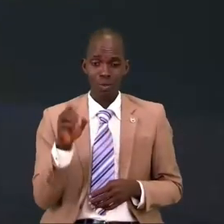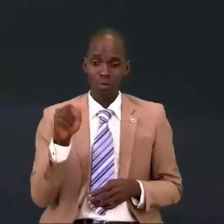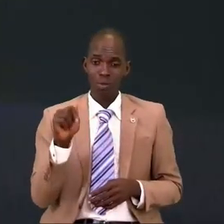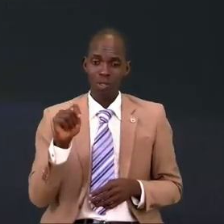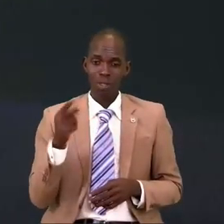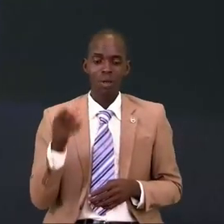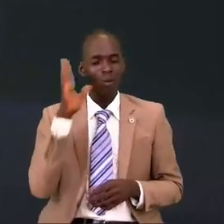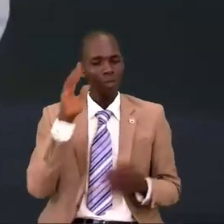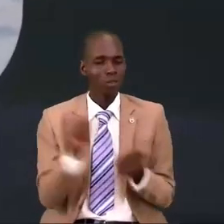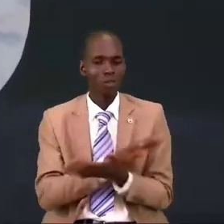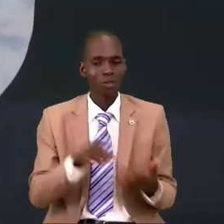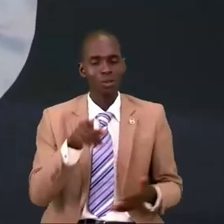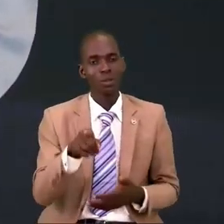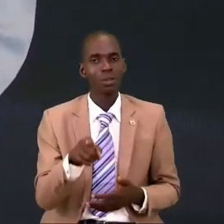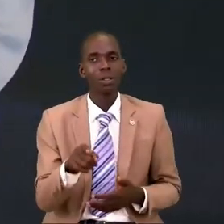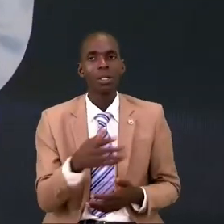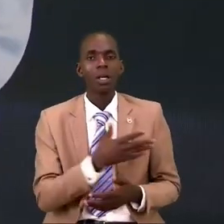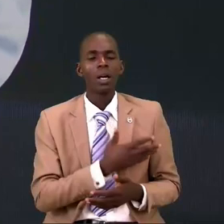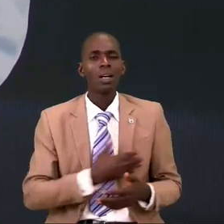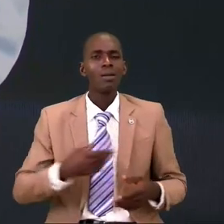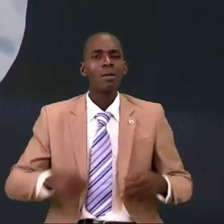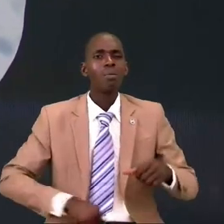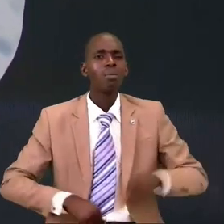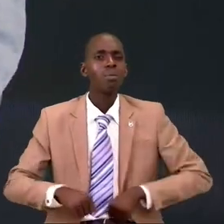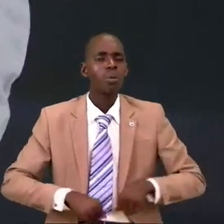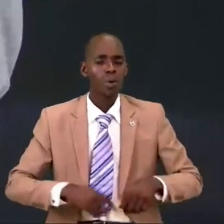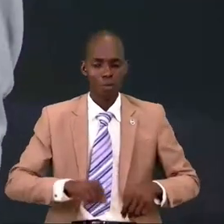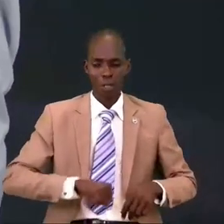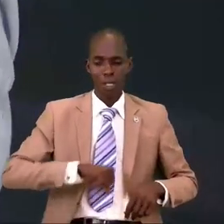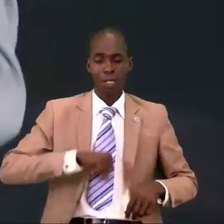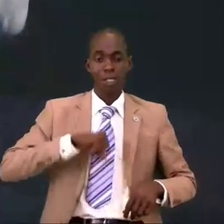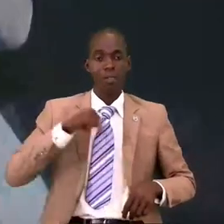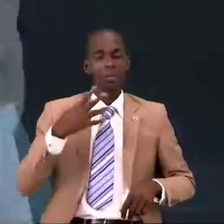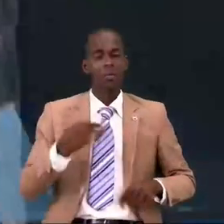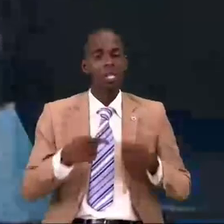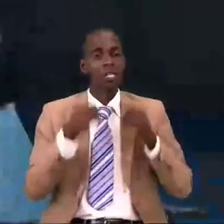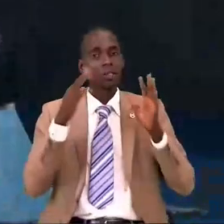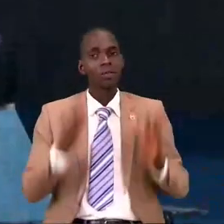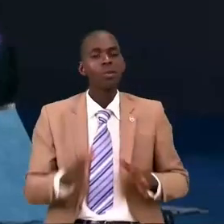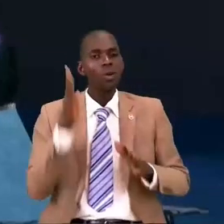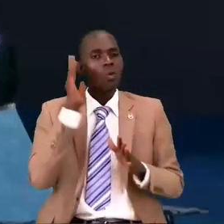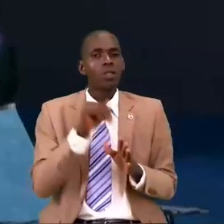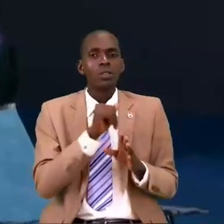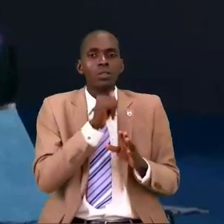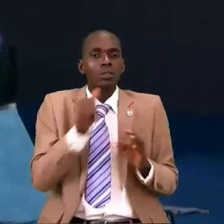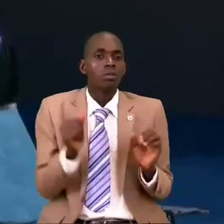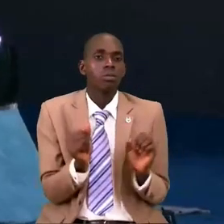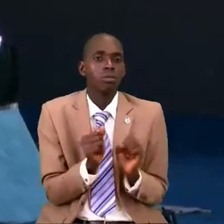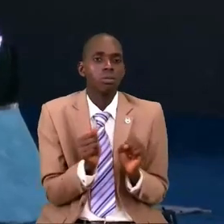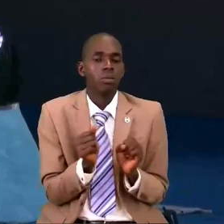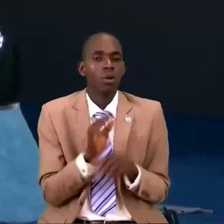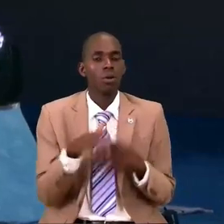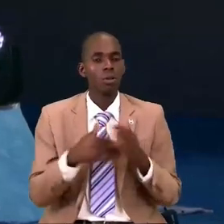va pas effrayer ceux qui sont courageux. David a dit, tu viens contre moi avec l'épée et